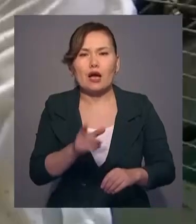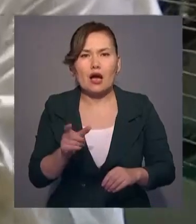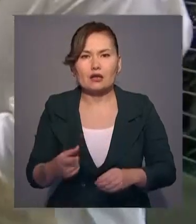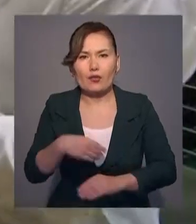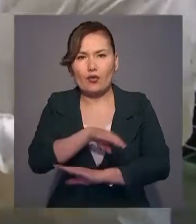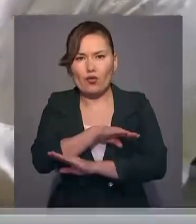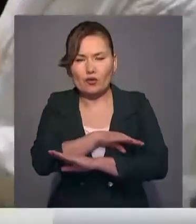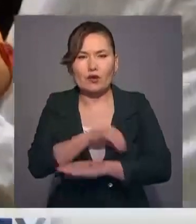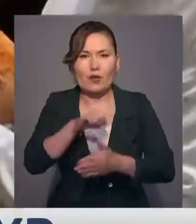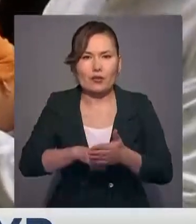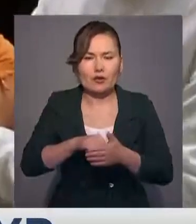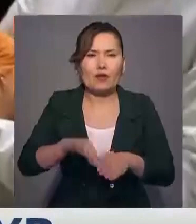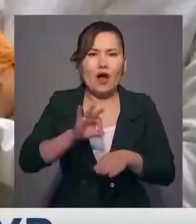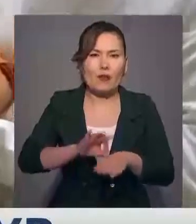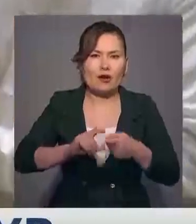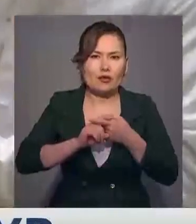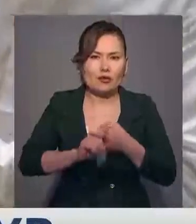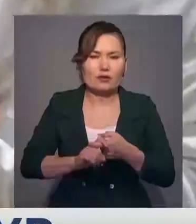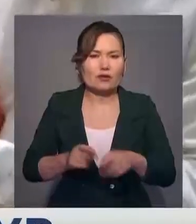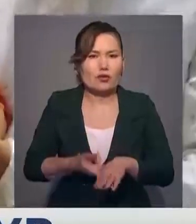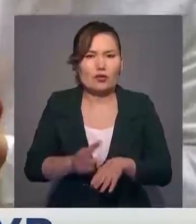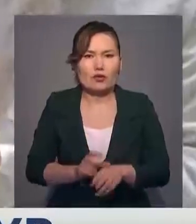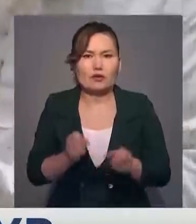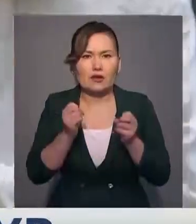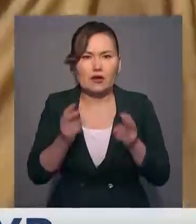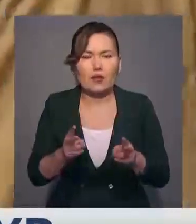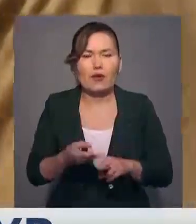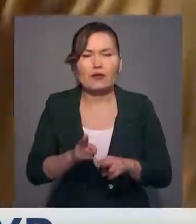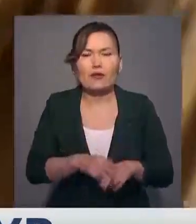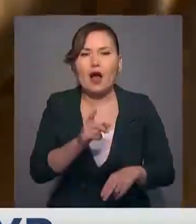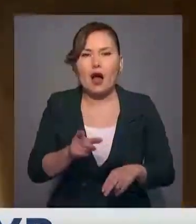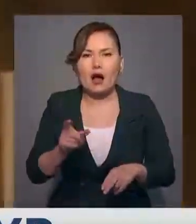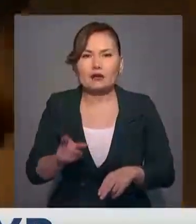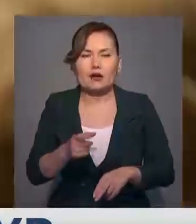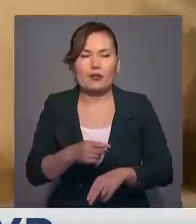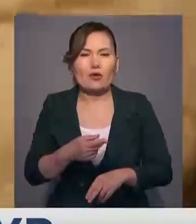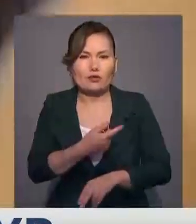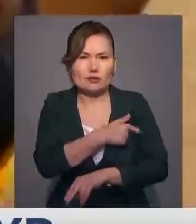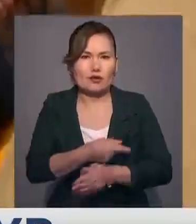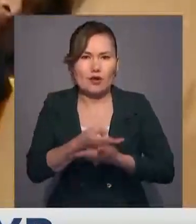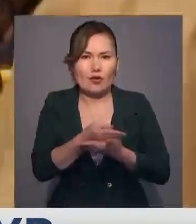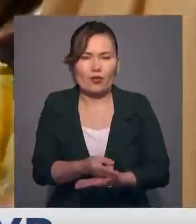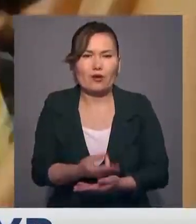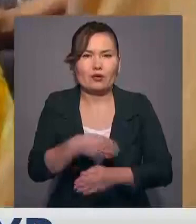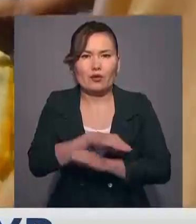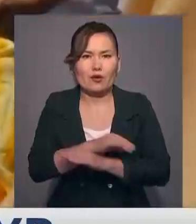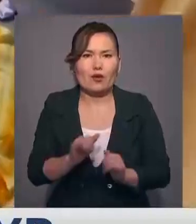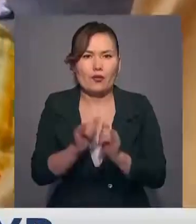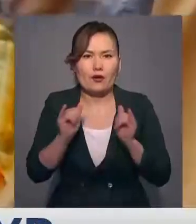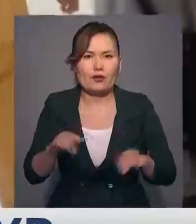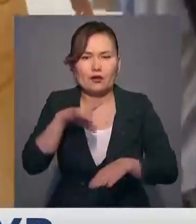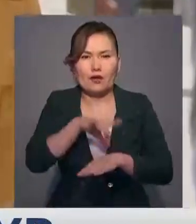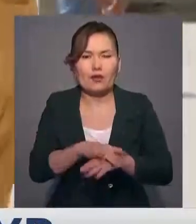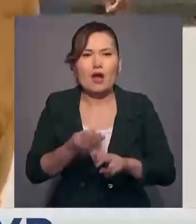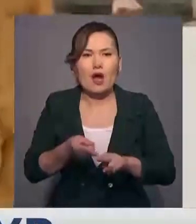жұмды. Жергілікті ақпарат құралдары болса, безгектен қайтқан тұрғындардың саны 40-тан асады деп жазуда. Бангладештің ауруларды